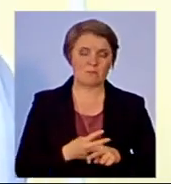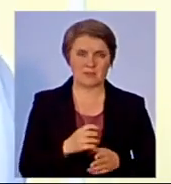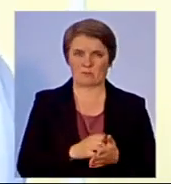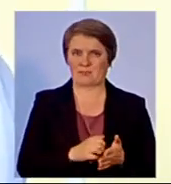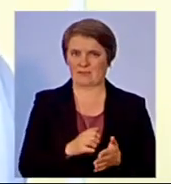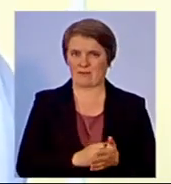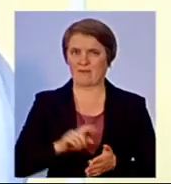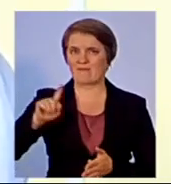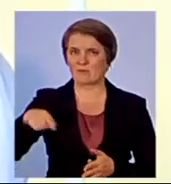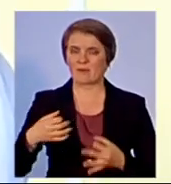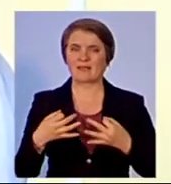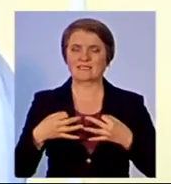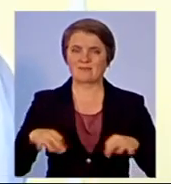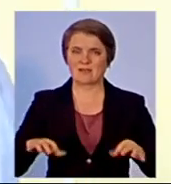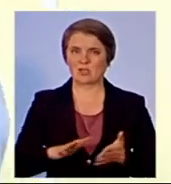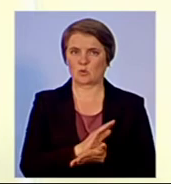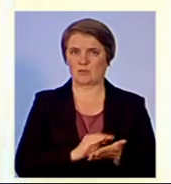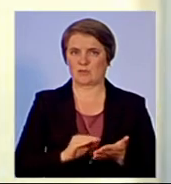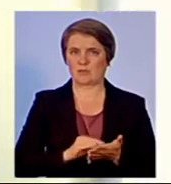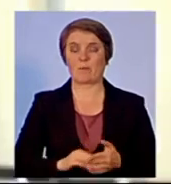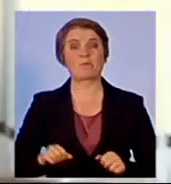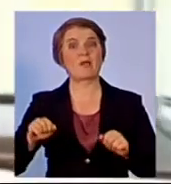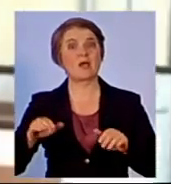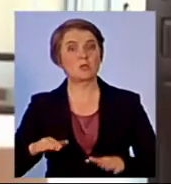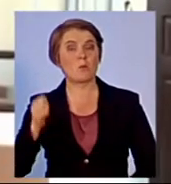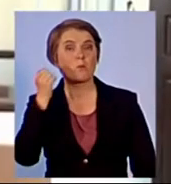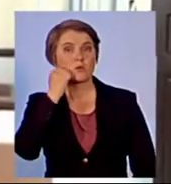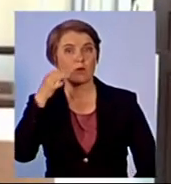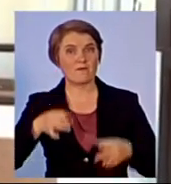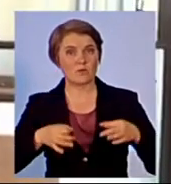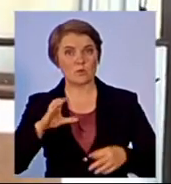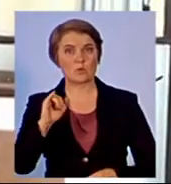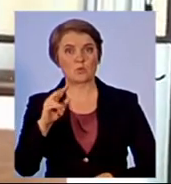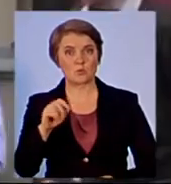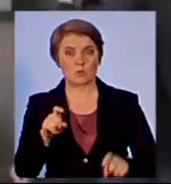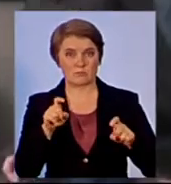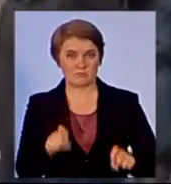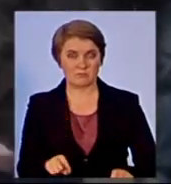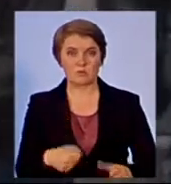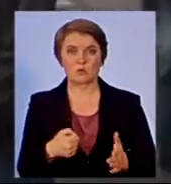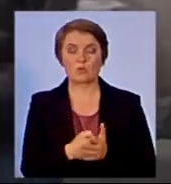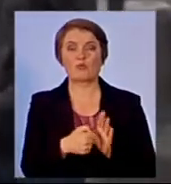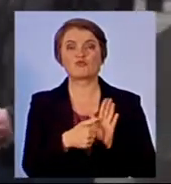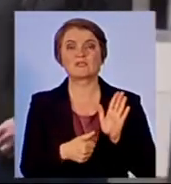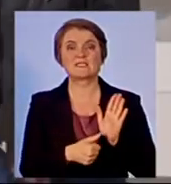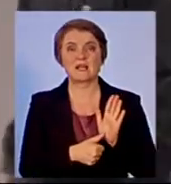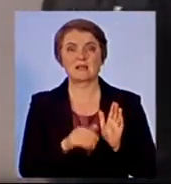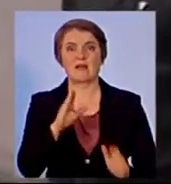журналіста. За рішенням Московського міського суду, Сущенко залишатиметься під вартою до 16 вересня цього року.